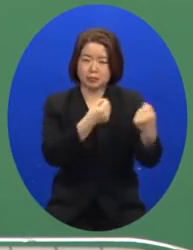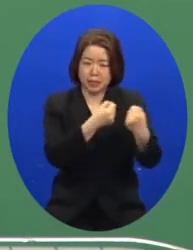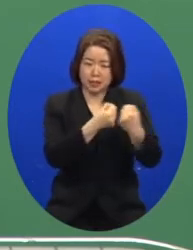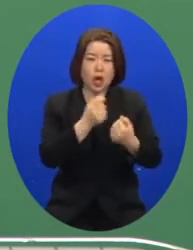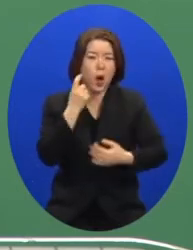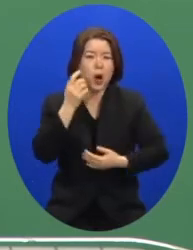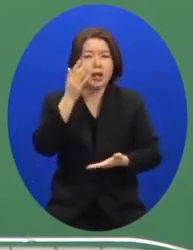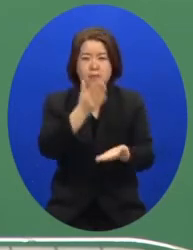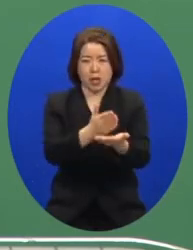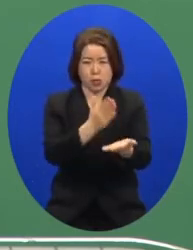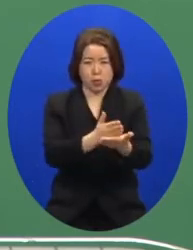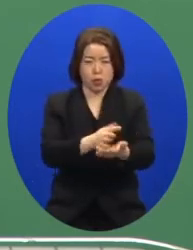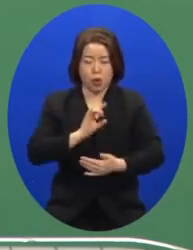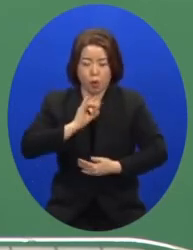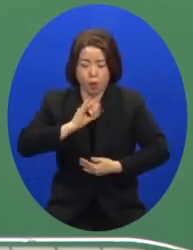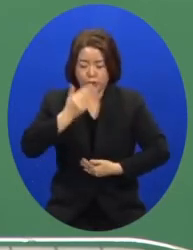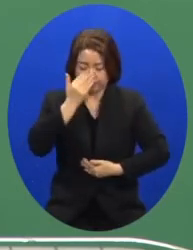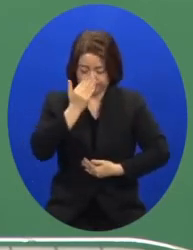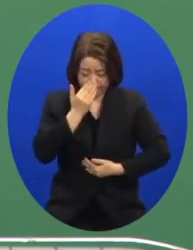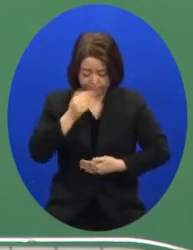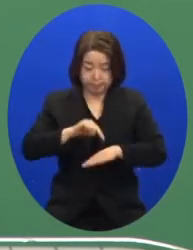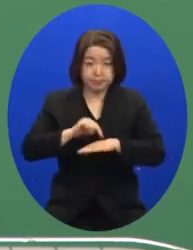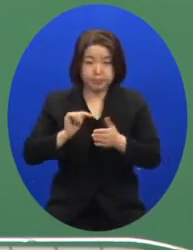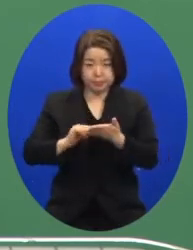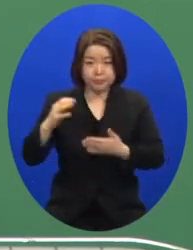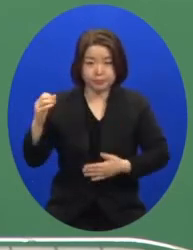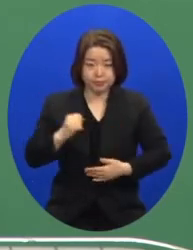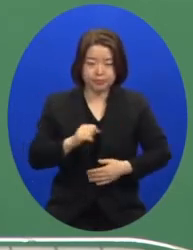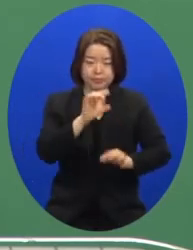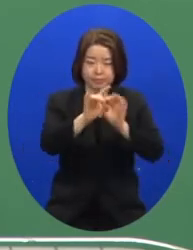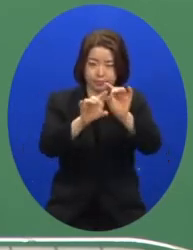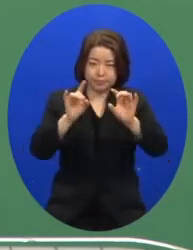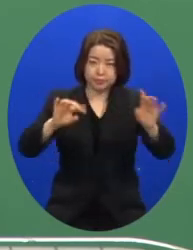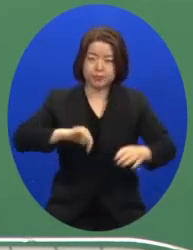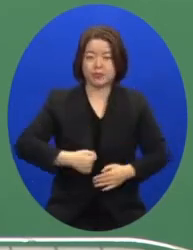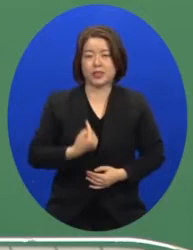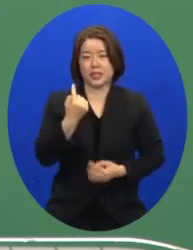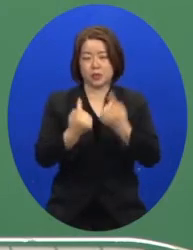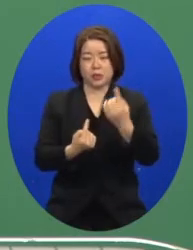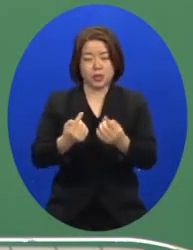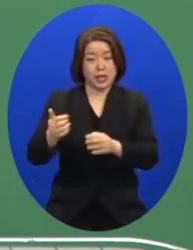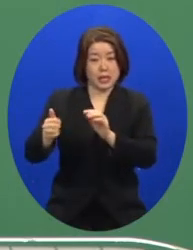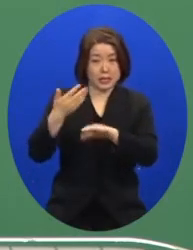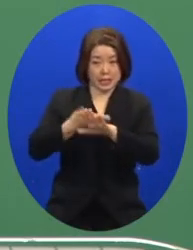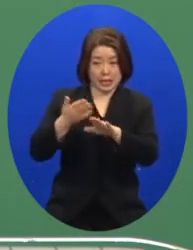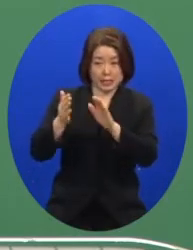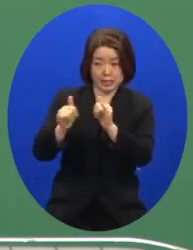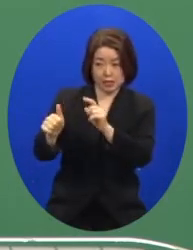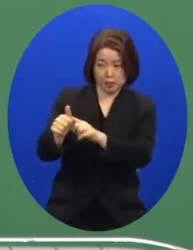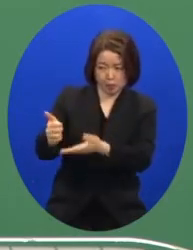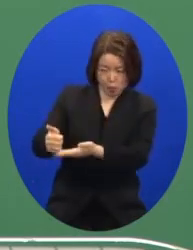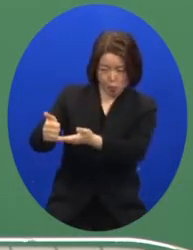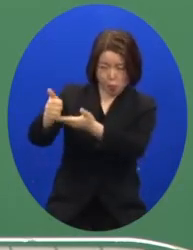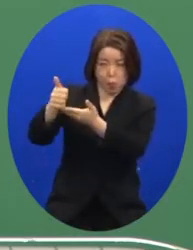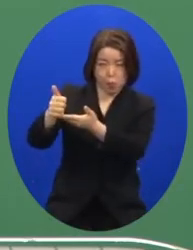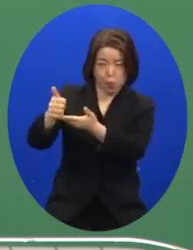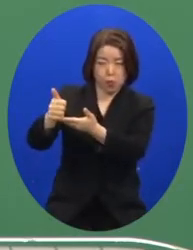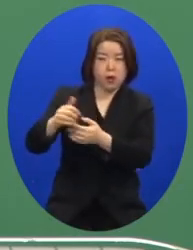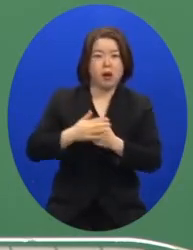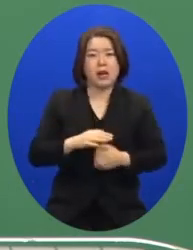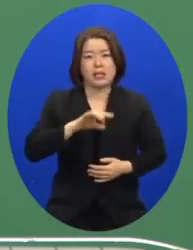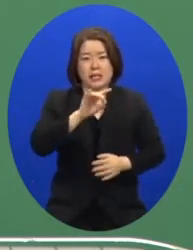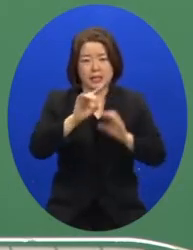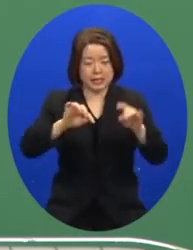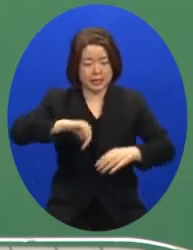말고 오직 겸손한 마음으로 각각 자기보다 남을 낫게 여기고 각각 자기 일을 돌볼 뿐더러